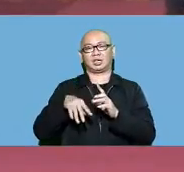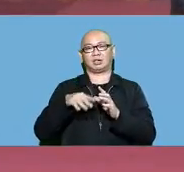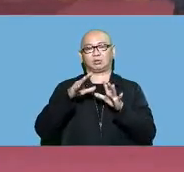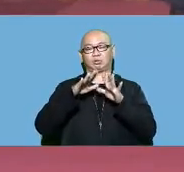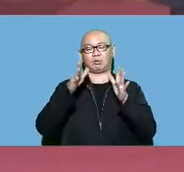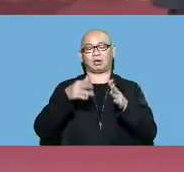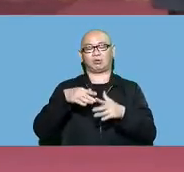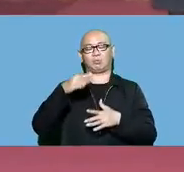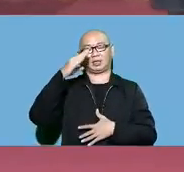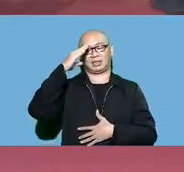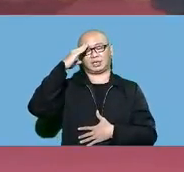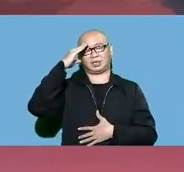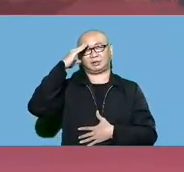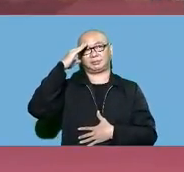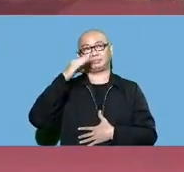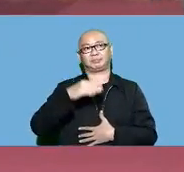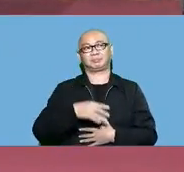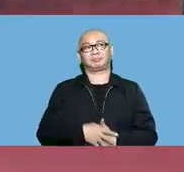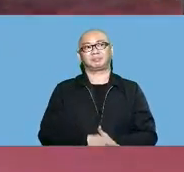upacara.